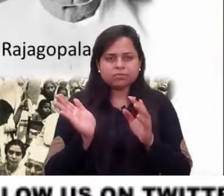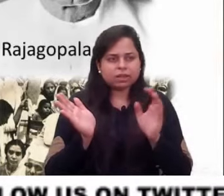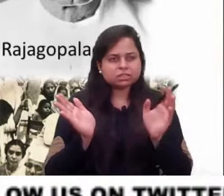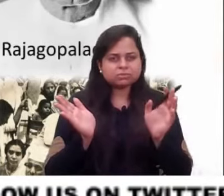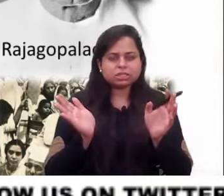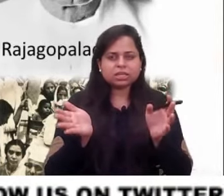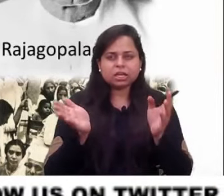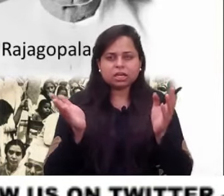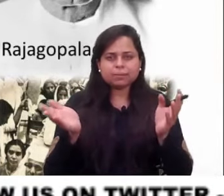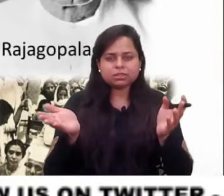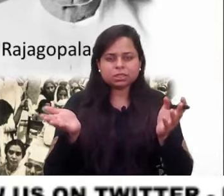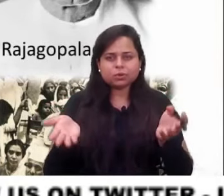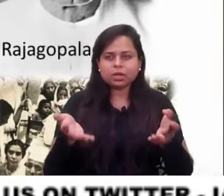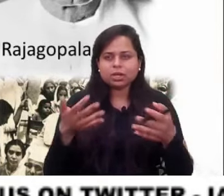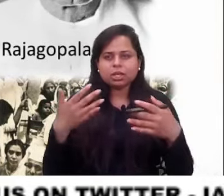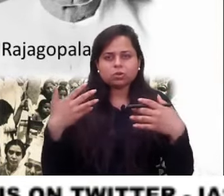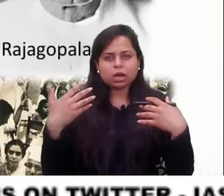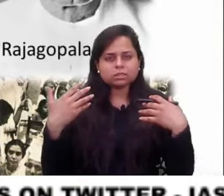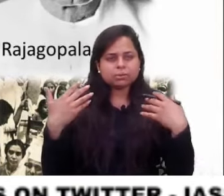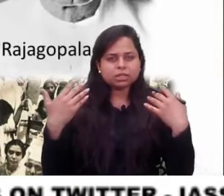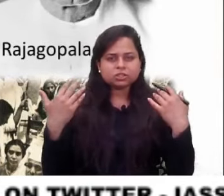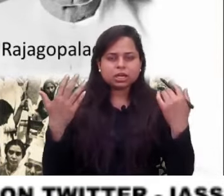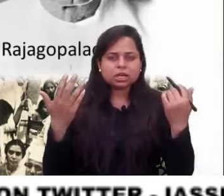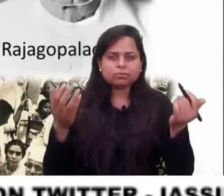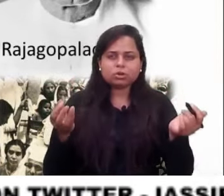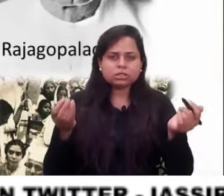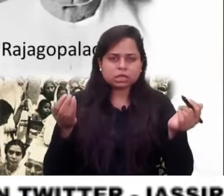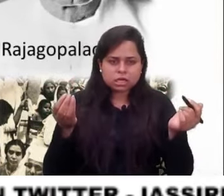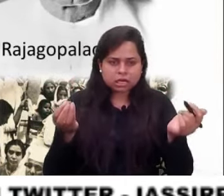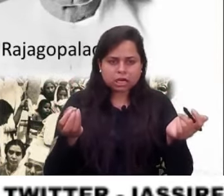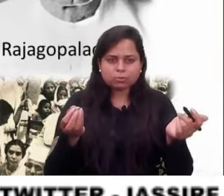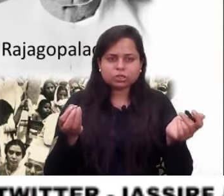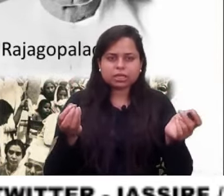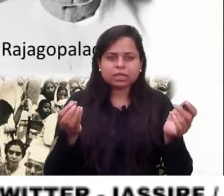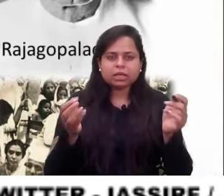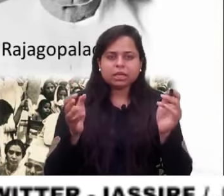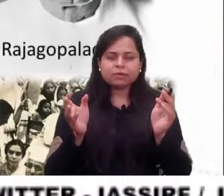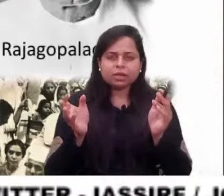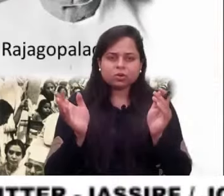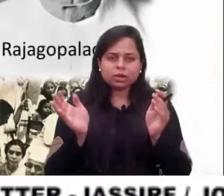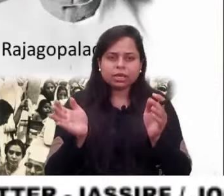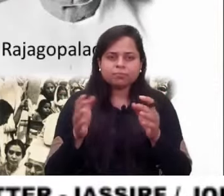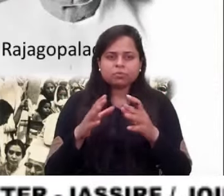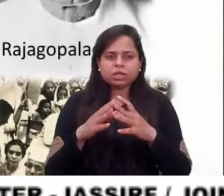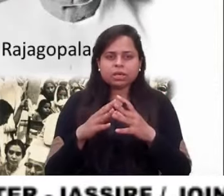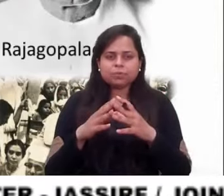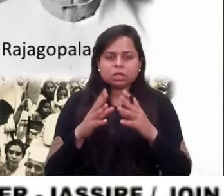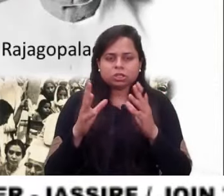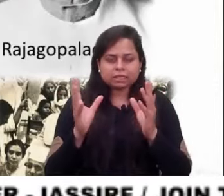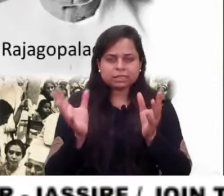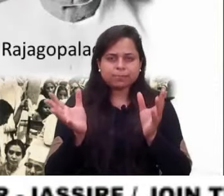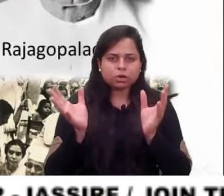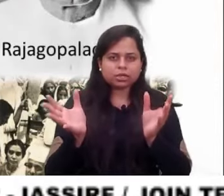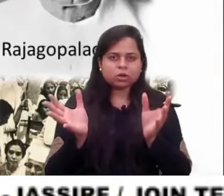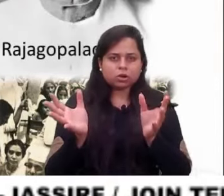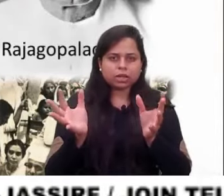कि मेघनाद करोगे तो बहुत खराब यह